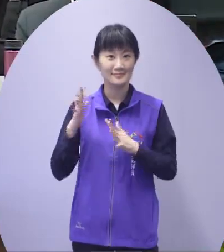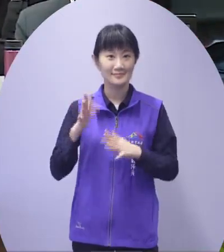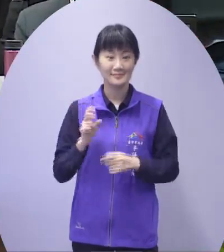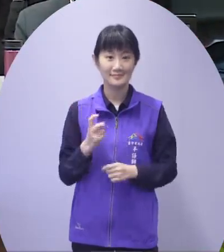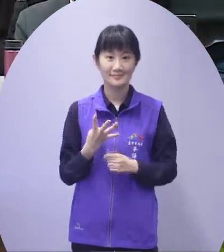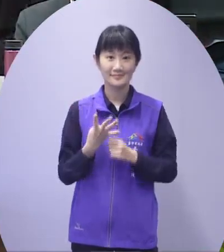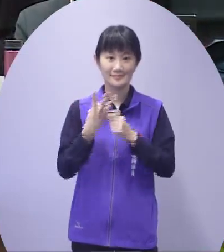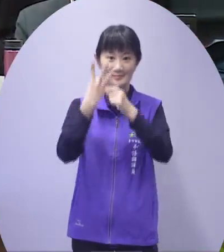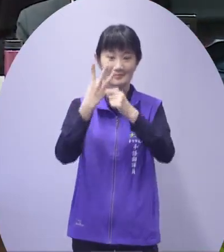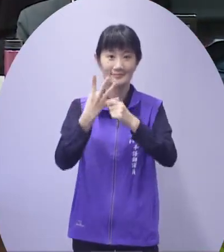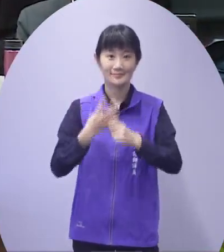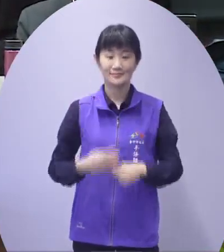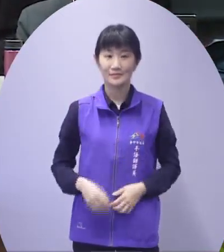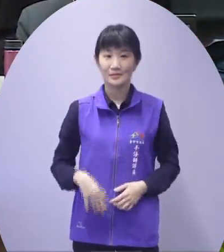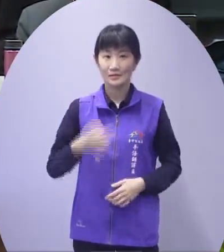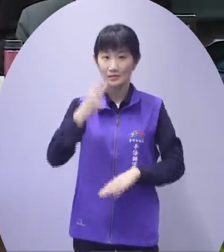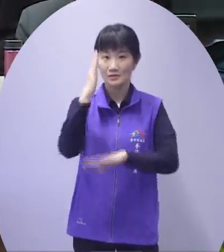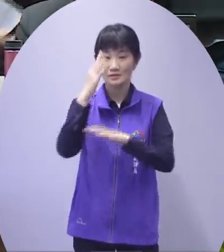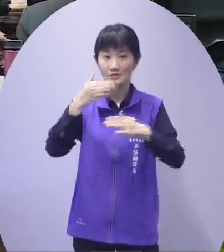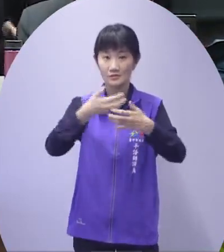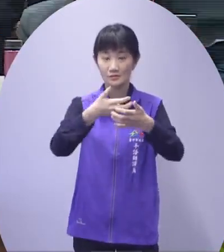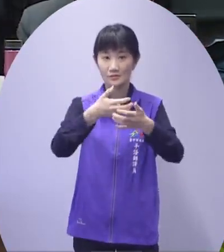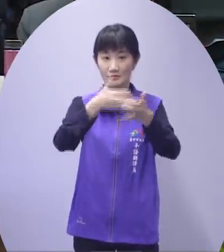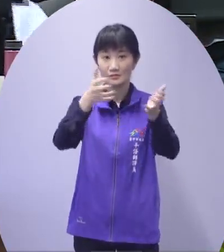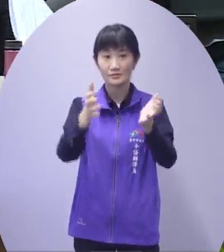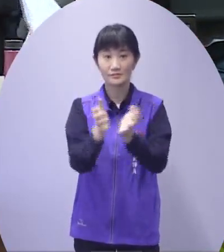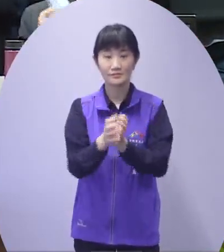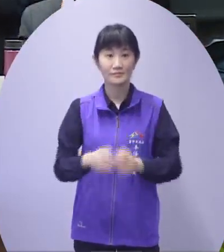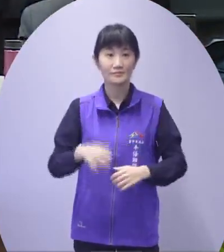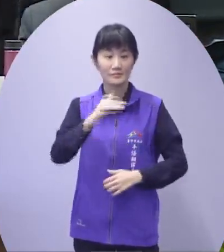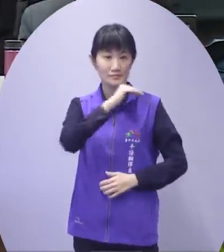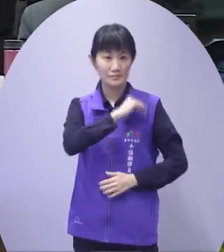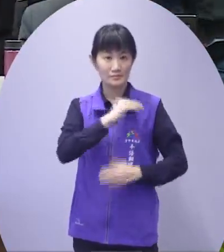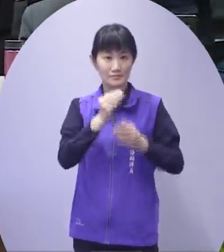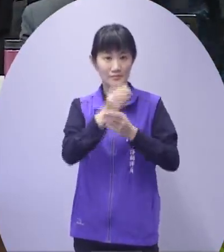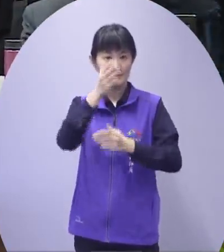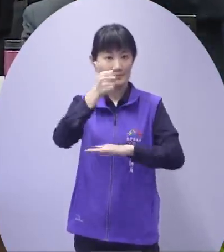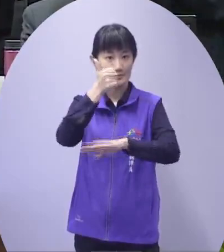第十四位，财政局邱淑丽股长，请上台授奖。